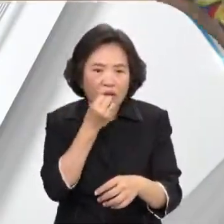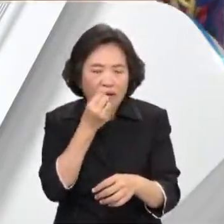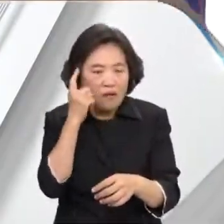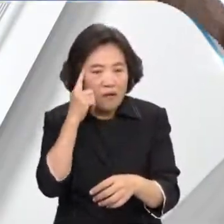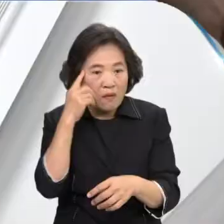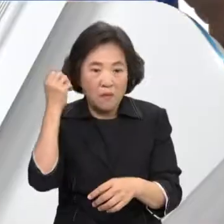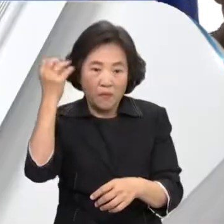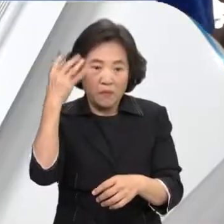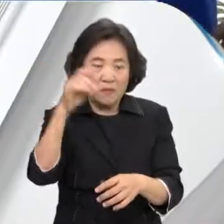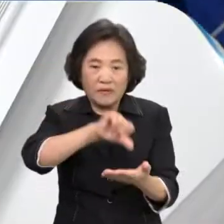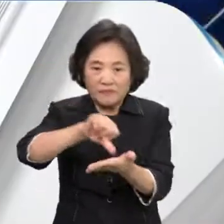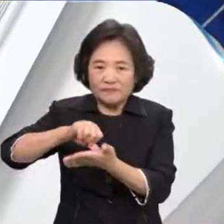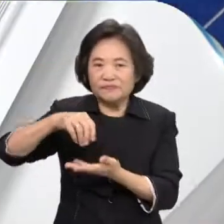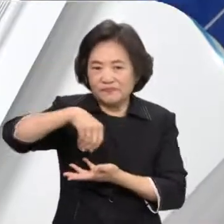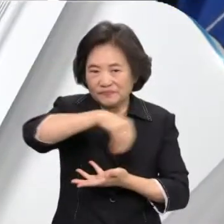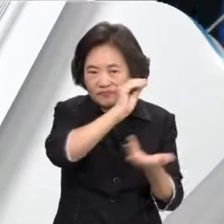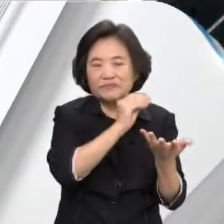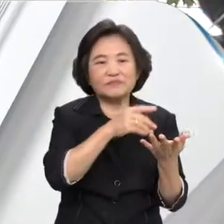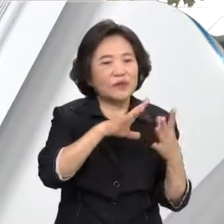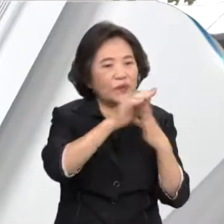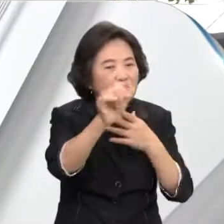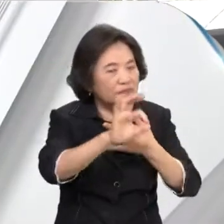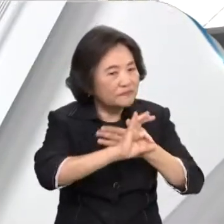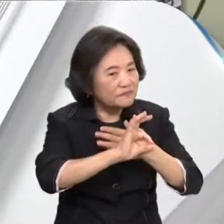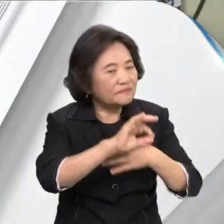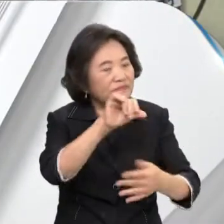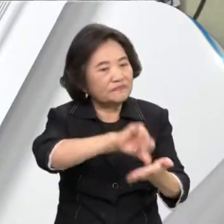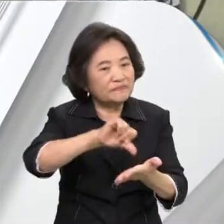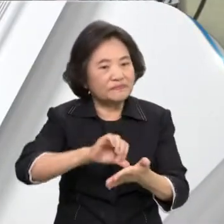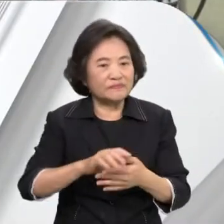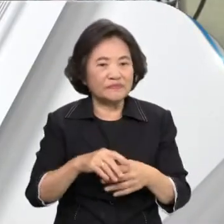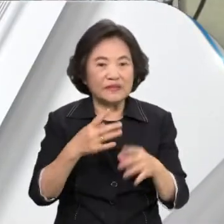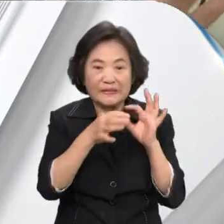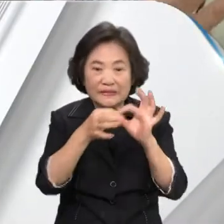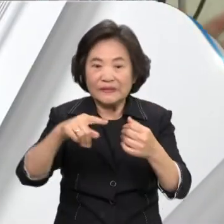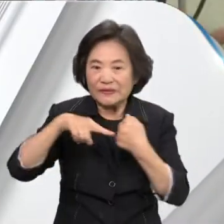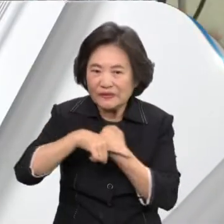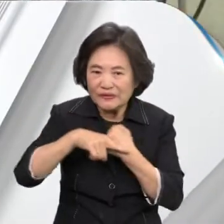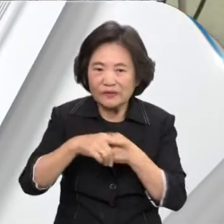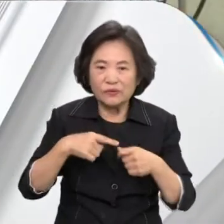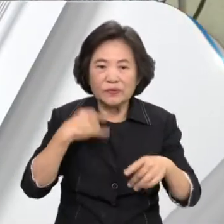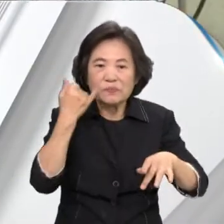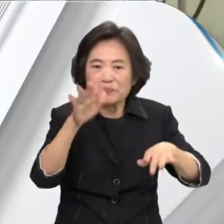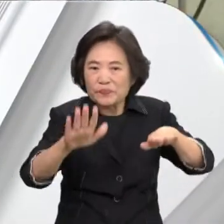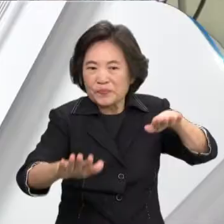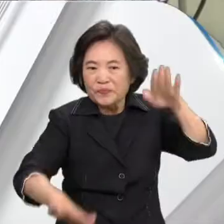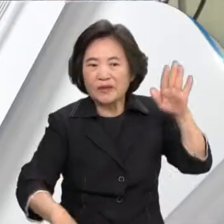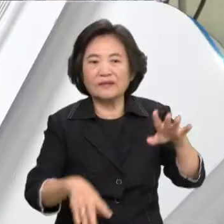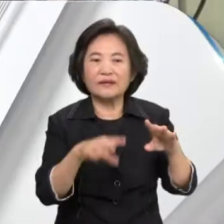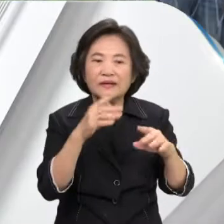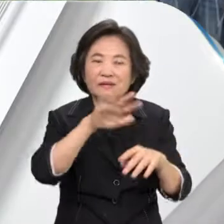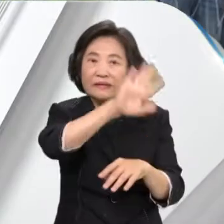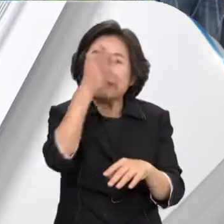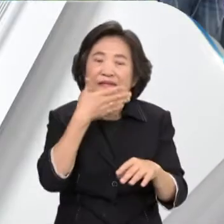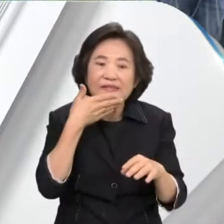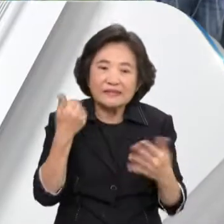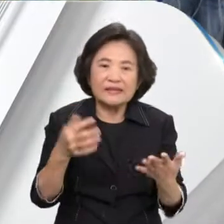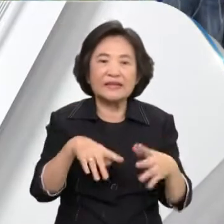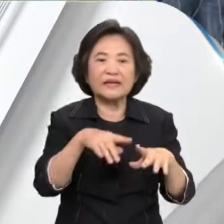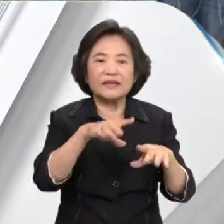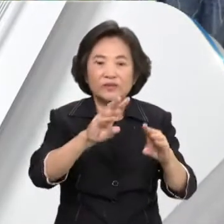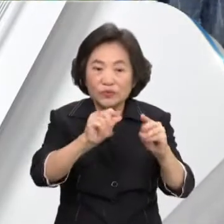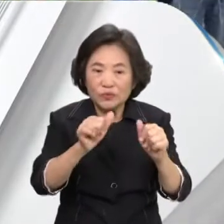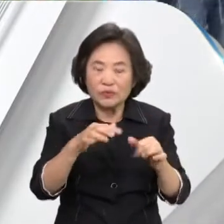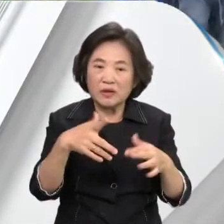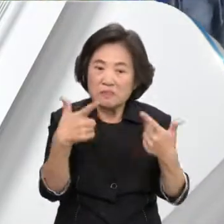想到新品种带种是持种困难， 还要再继续研究看看我们的海拔啦、气候、土质能不能种植啊。 山谷瓜用